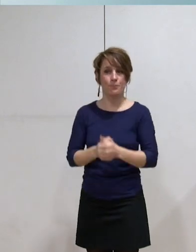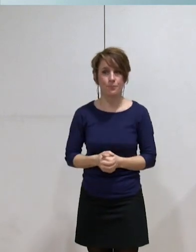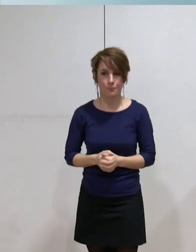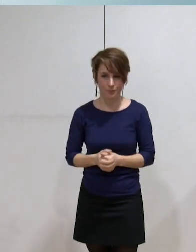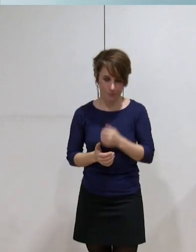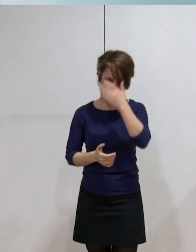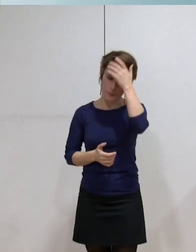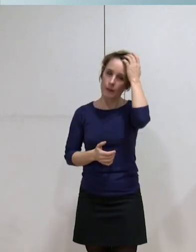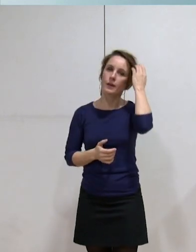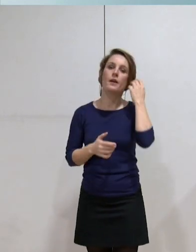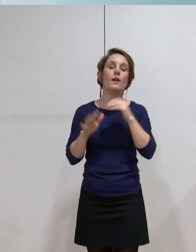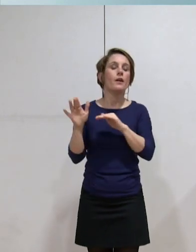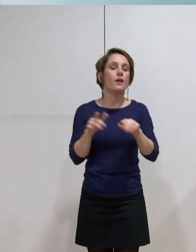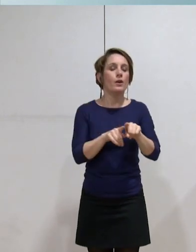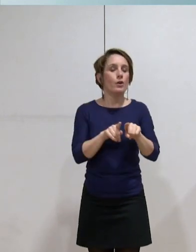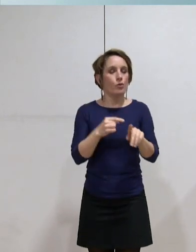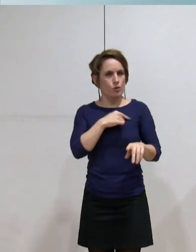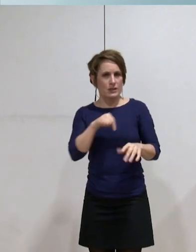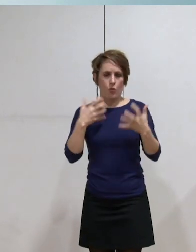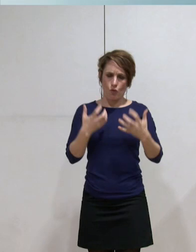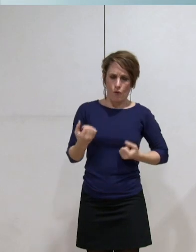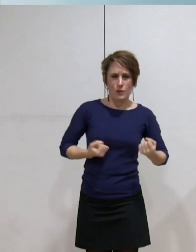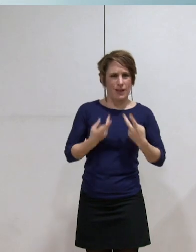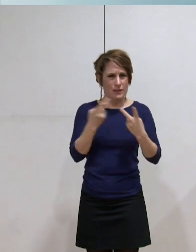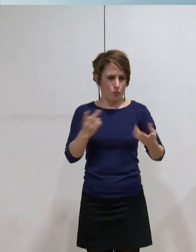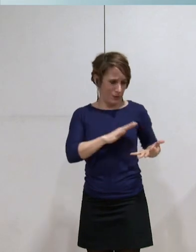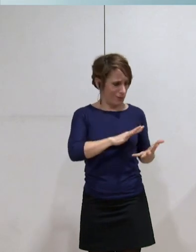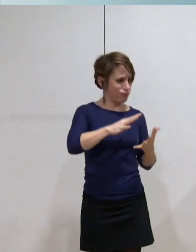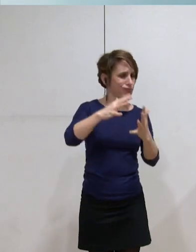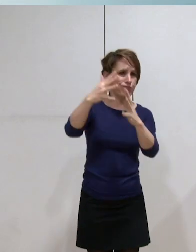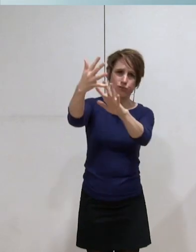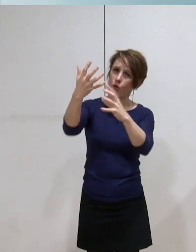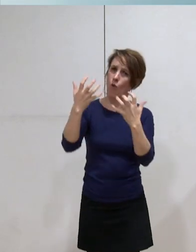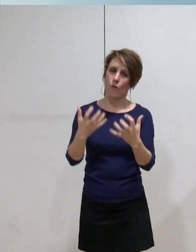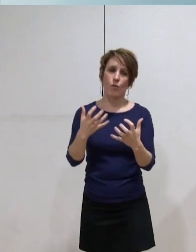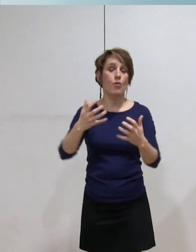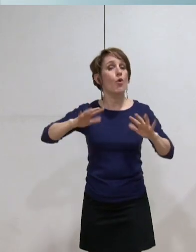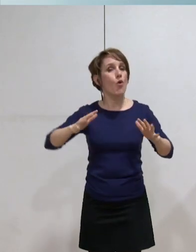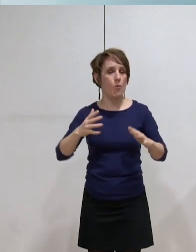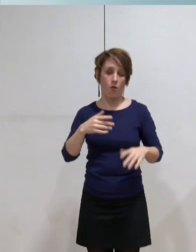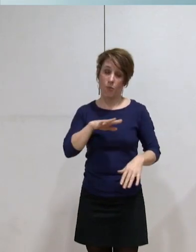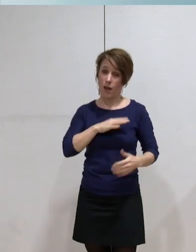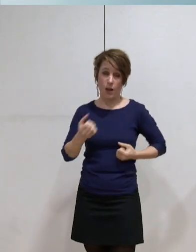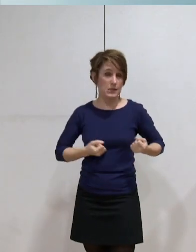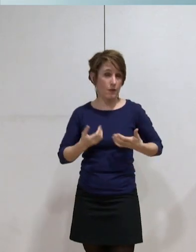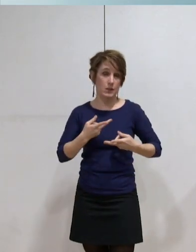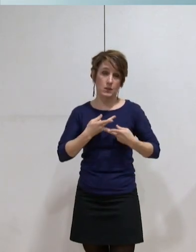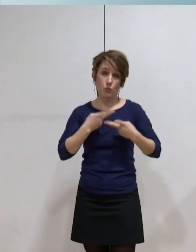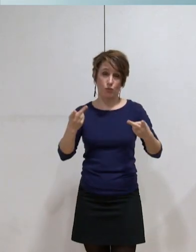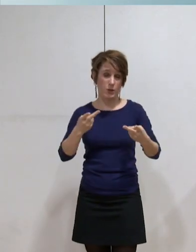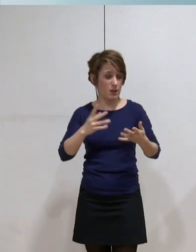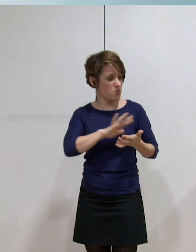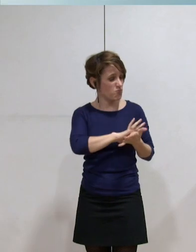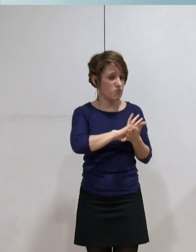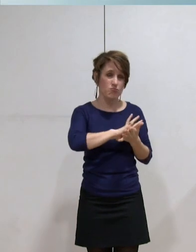le chantier de la transformation de nos service public au travers de la refondation du service public il